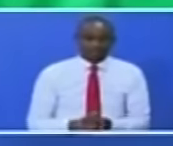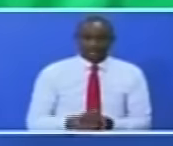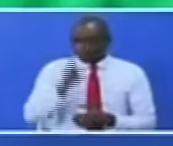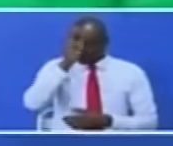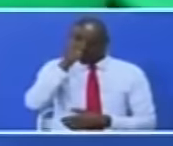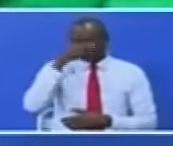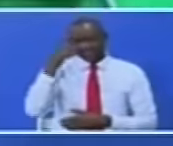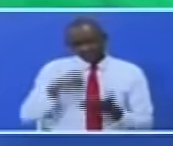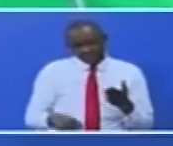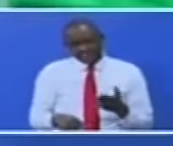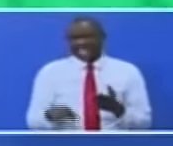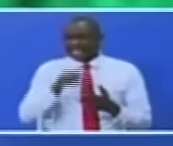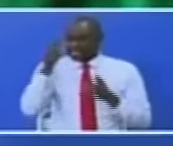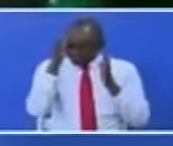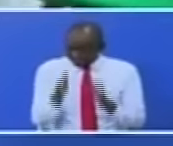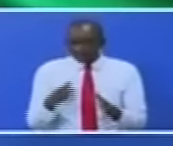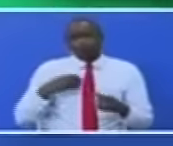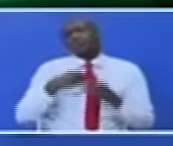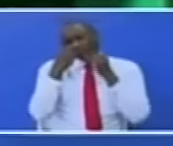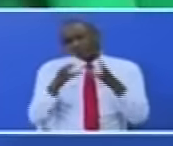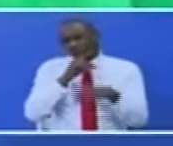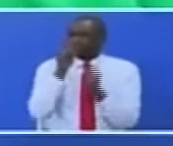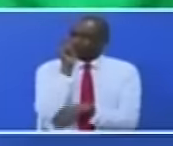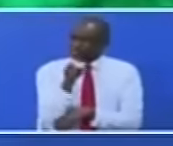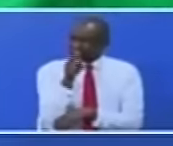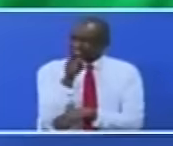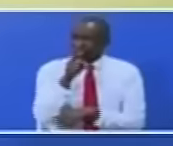are asking anyone with any relevant information on this